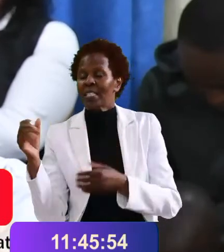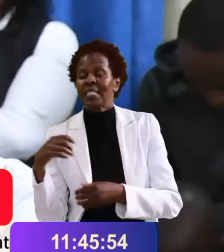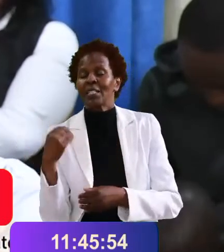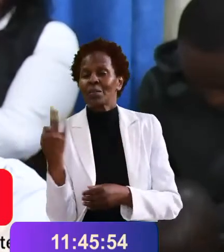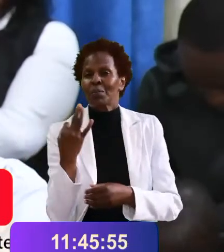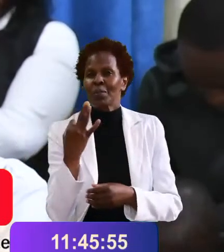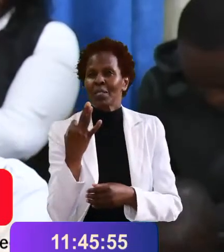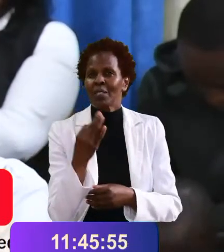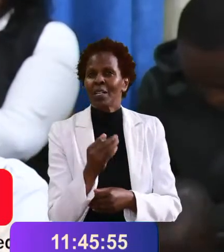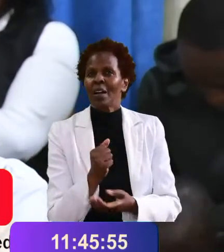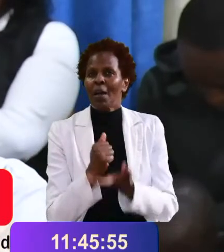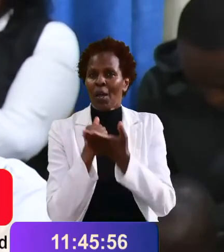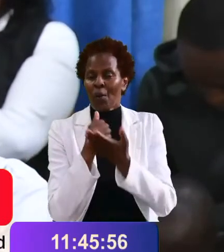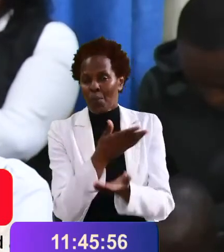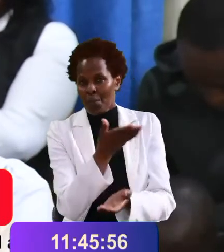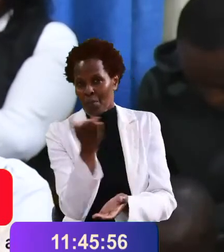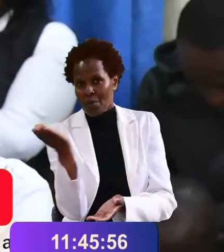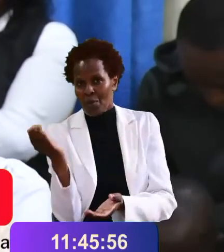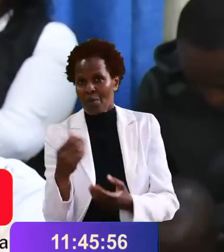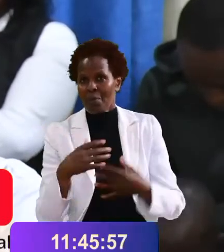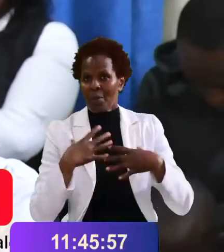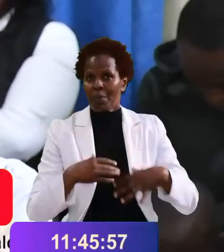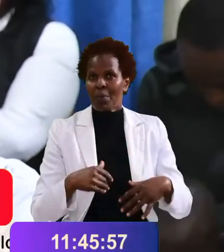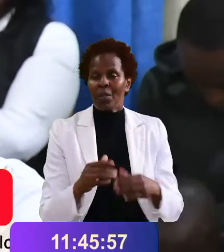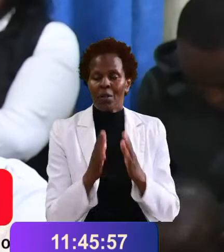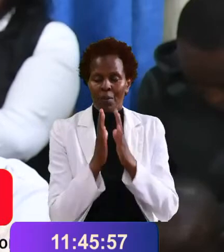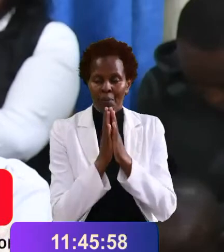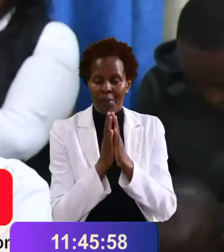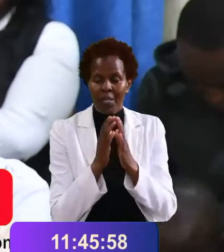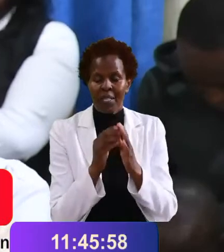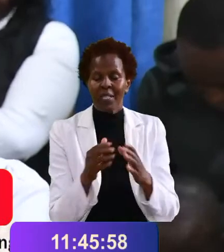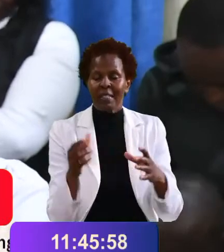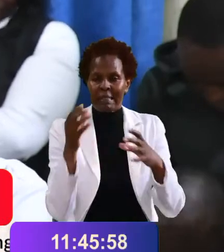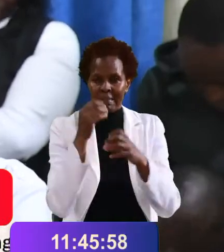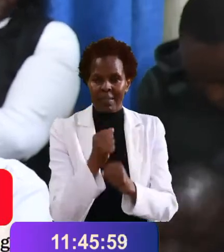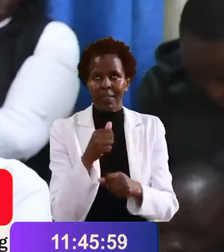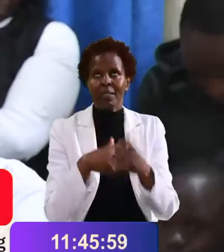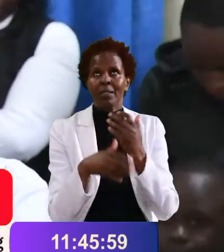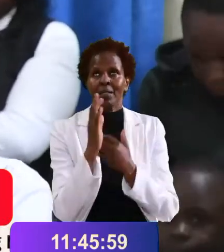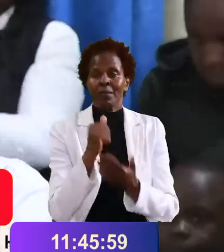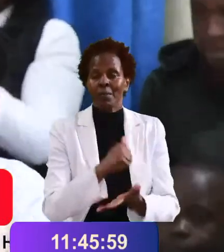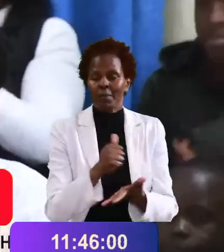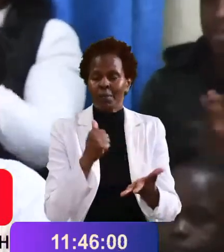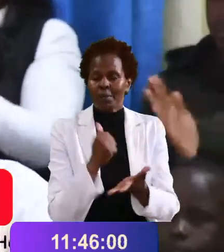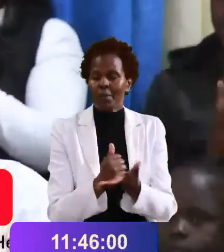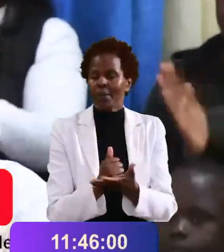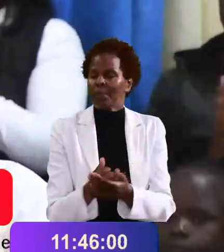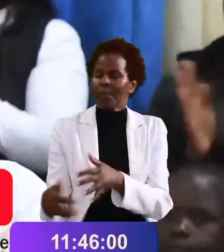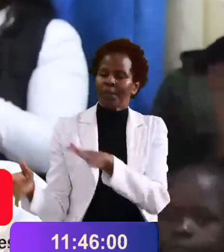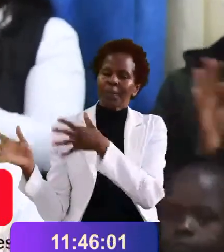nimelisema liwe la kuwasaidia watu wako, na nimeomba hayo nikiamini. Amen.